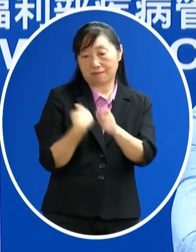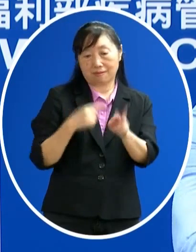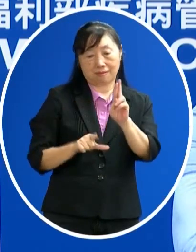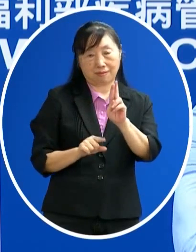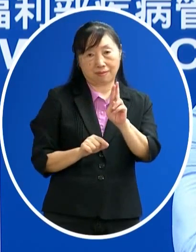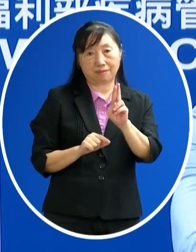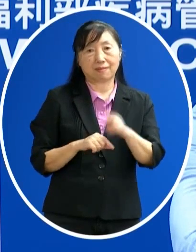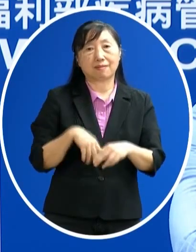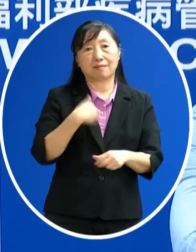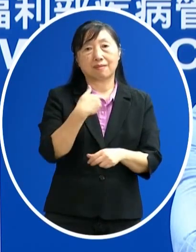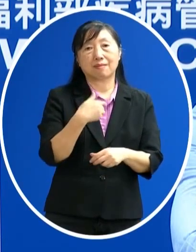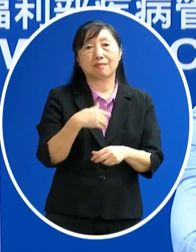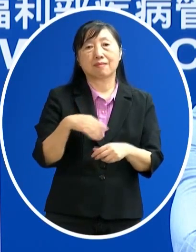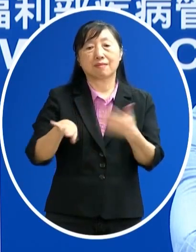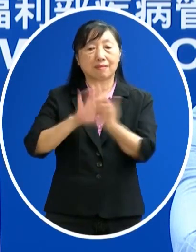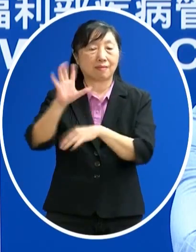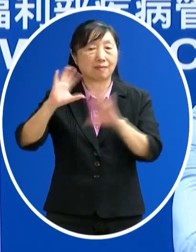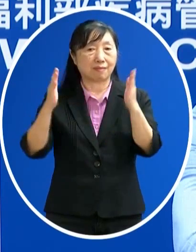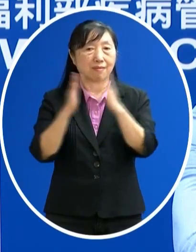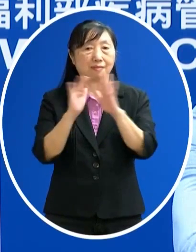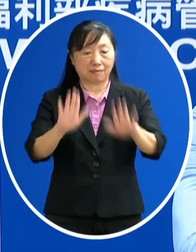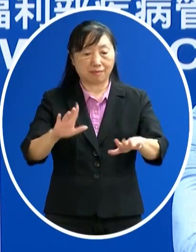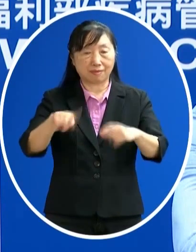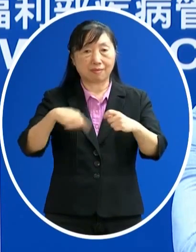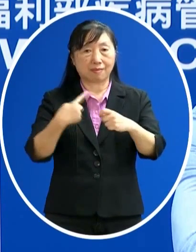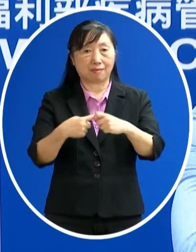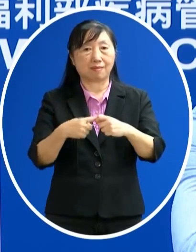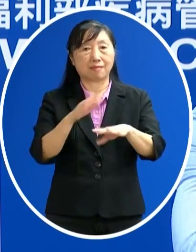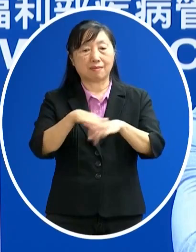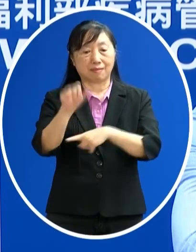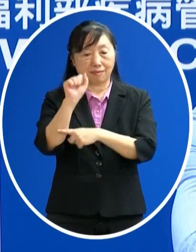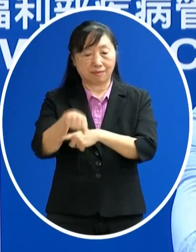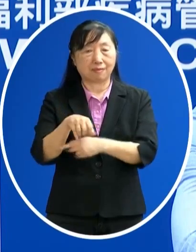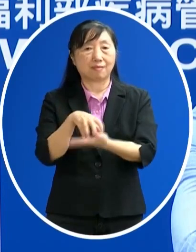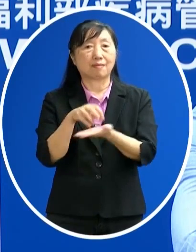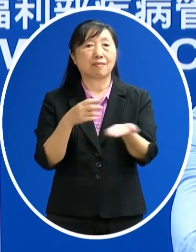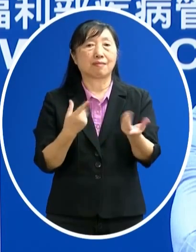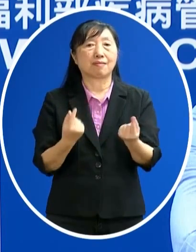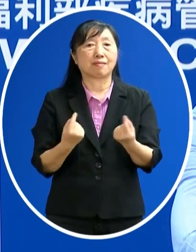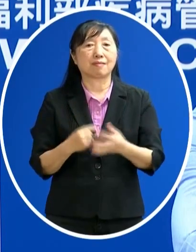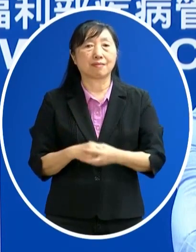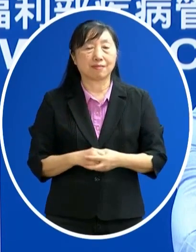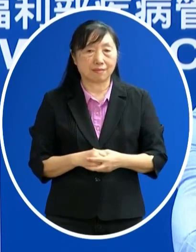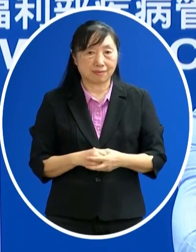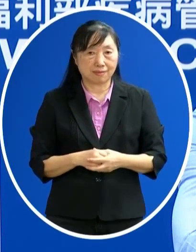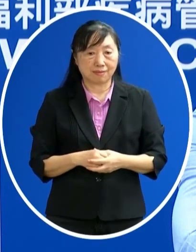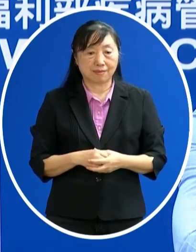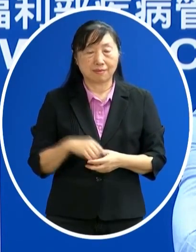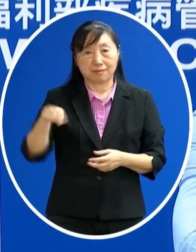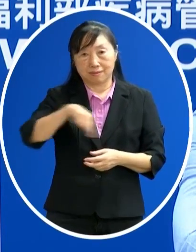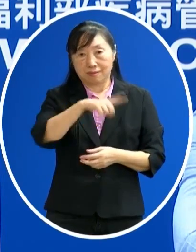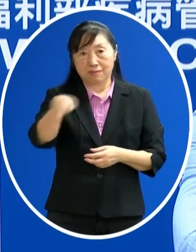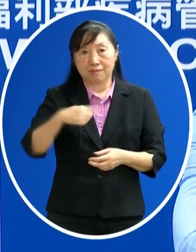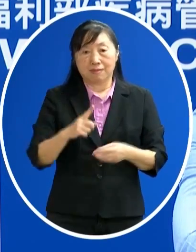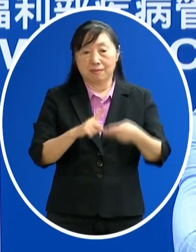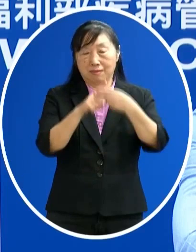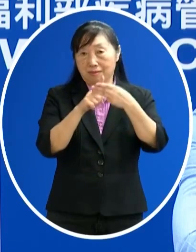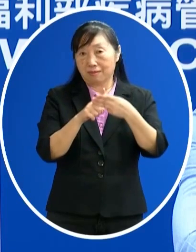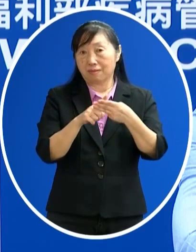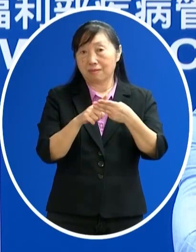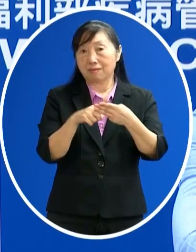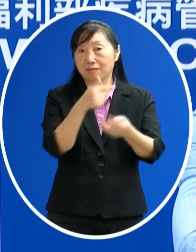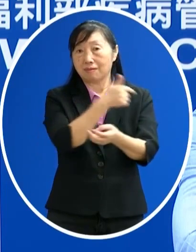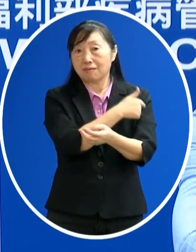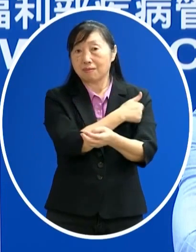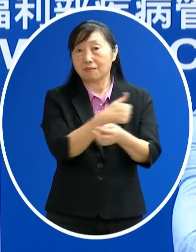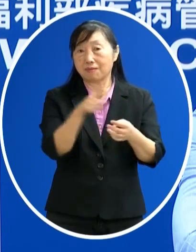月，那其他几个国家都在今年去核准。所以这些主要的疫苗，大家现在知道，主要